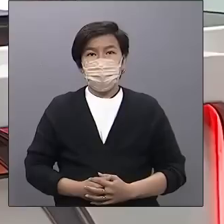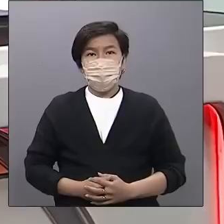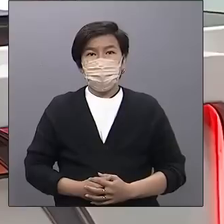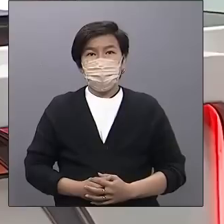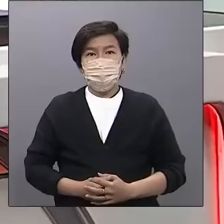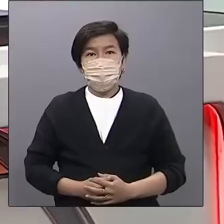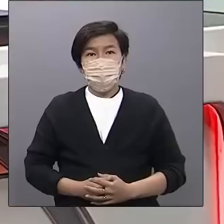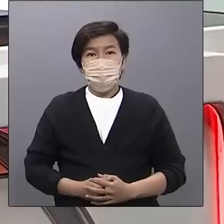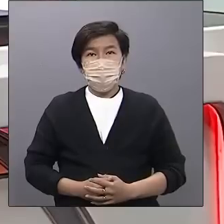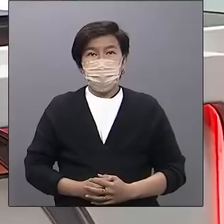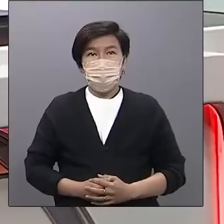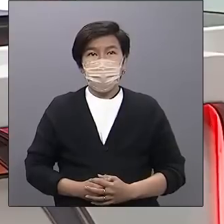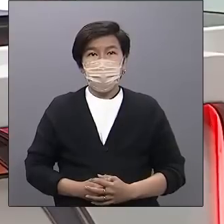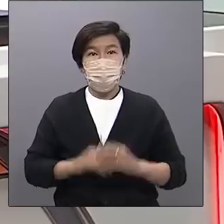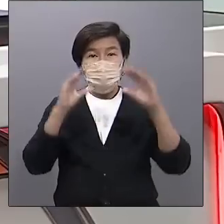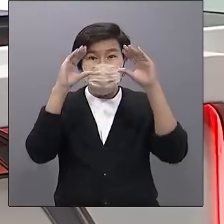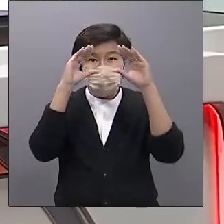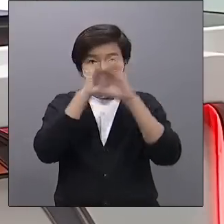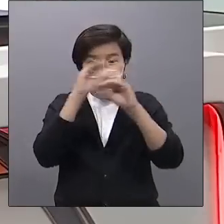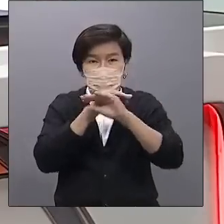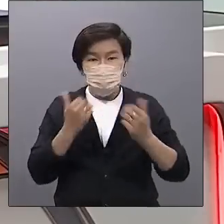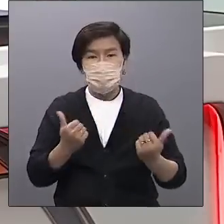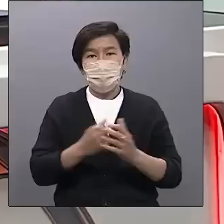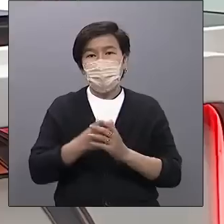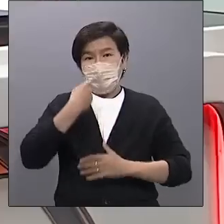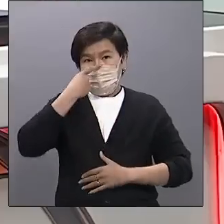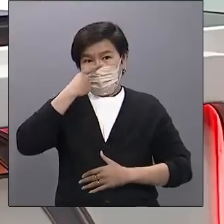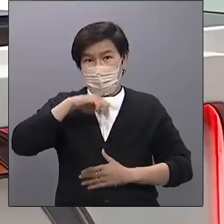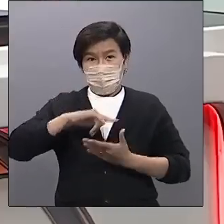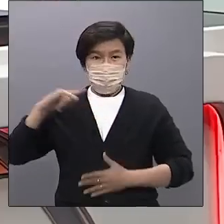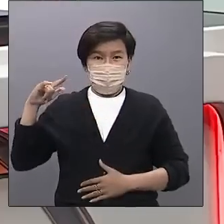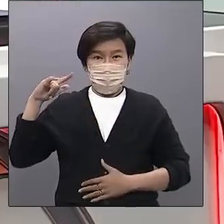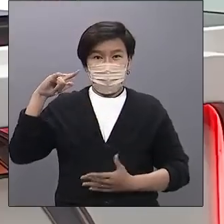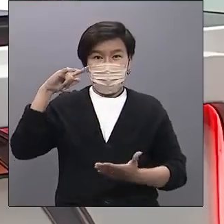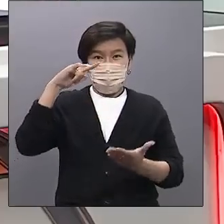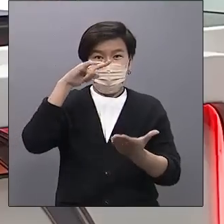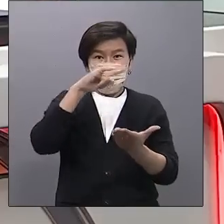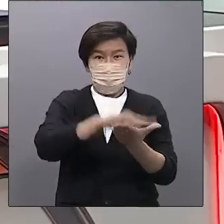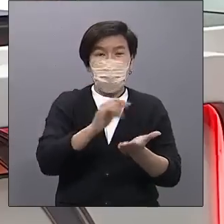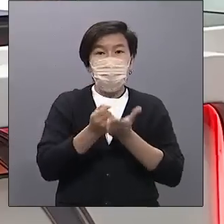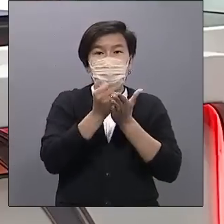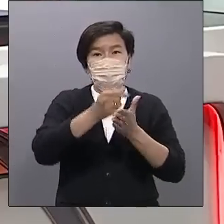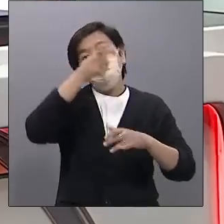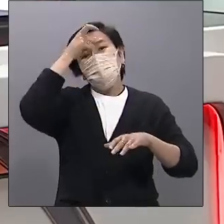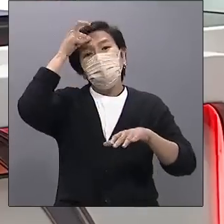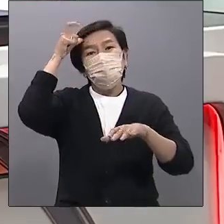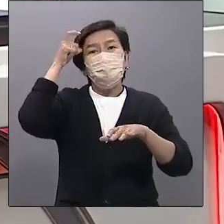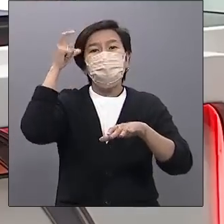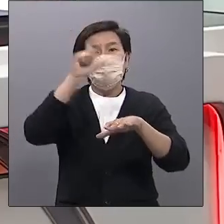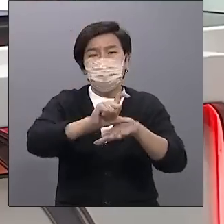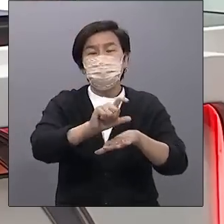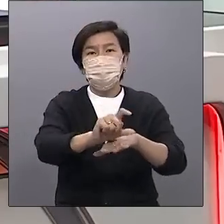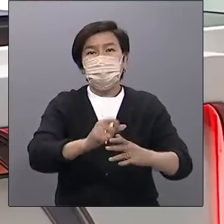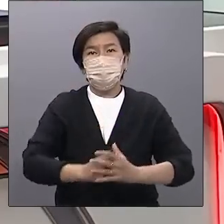คืนนี้ทีมจากประเทศไทยที่เป็นทีมผู้เชี่ยวชาญด้านการค้นหาและกู้ภัยในเขตเมืองก็จะเดินทางไปสมทบในภารกิจนี้นะคะ